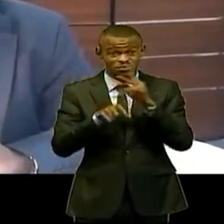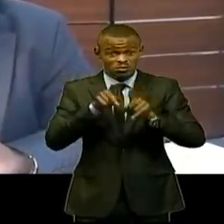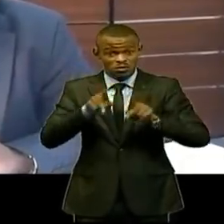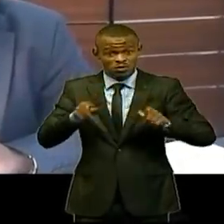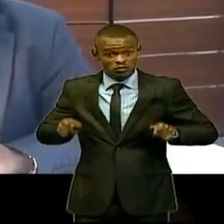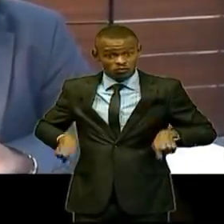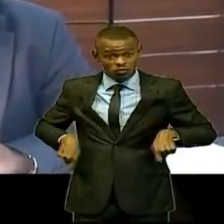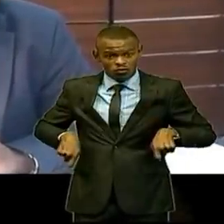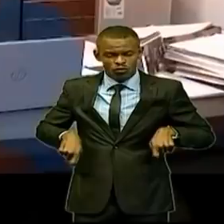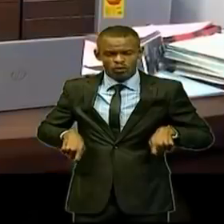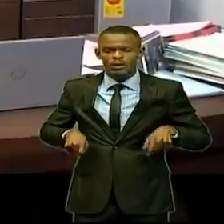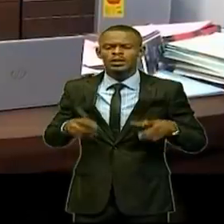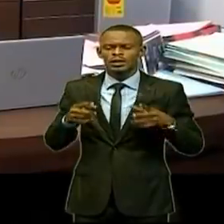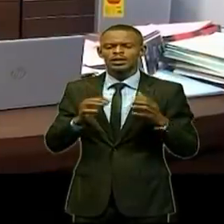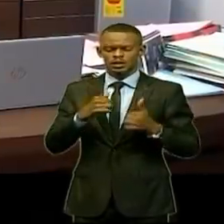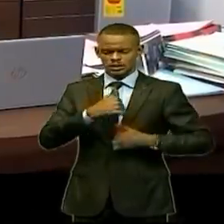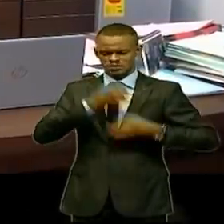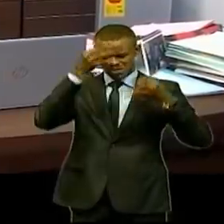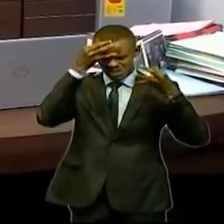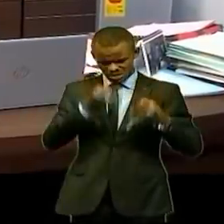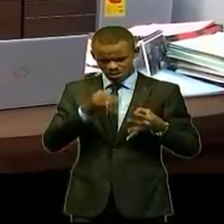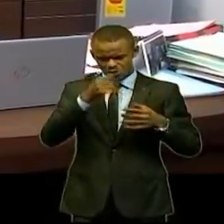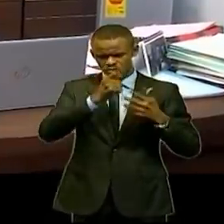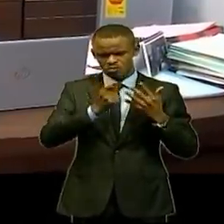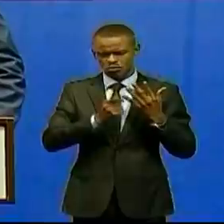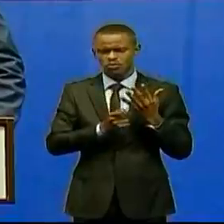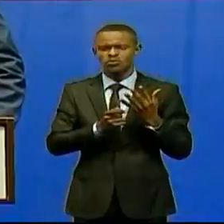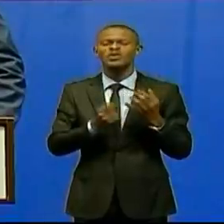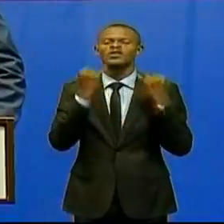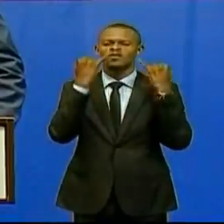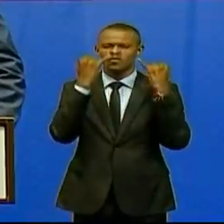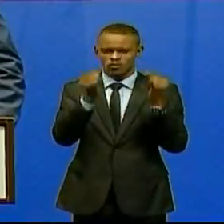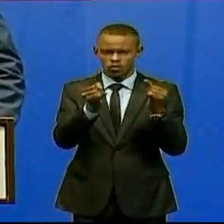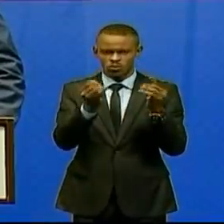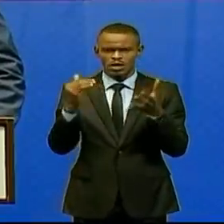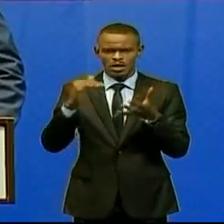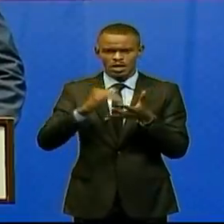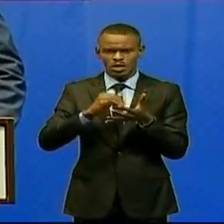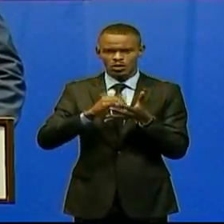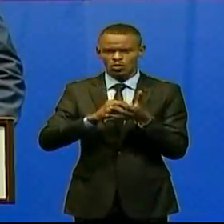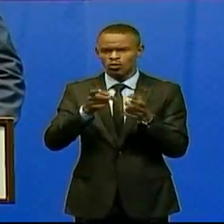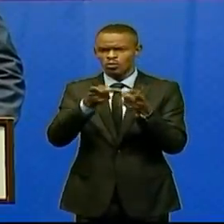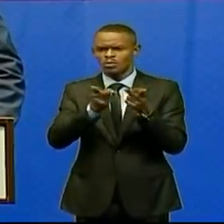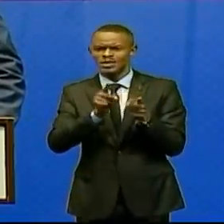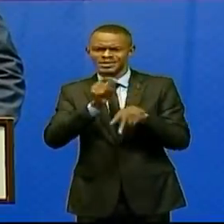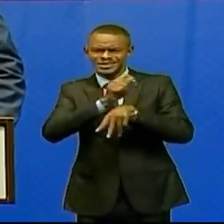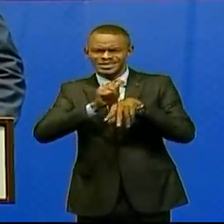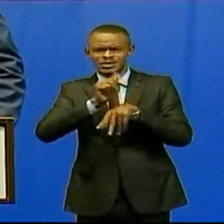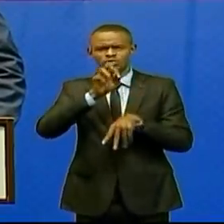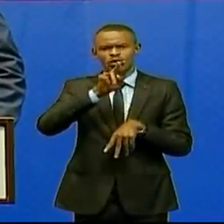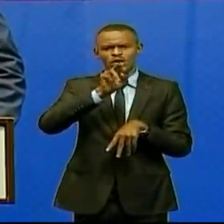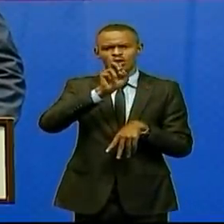où l'armée continue la traque des résidus des éléments du M23. Dans le sud